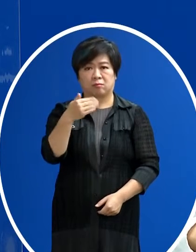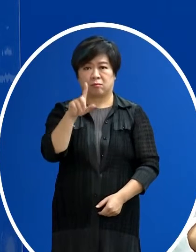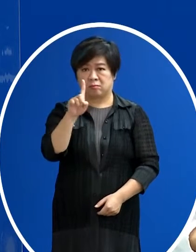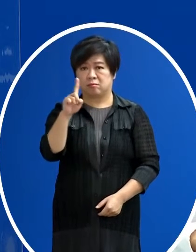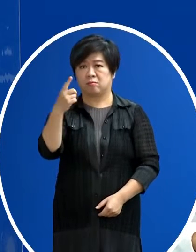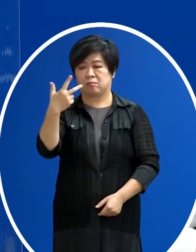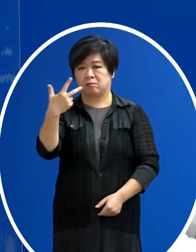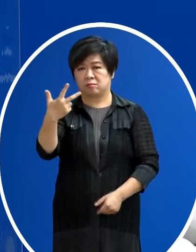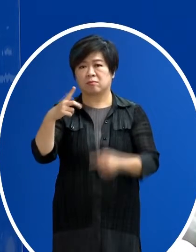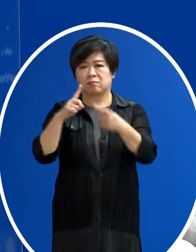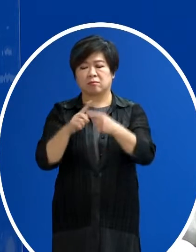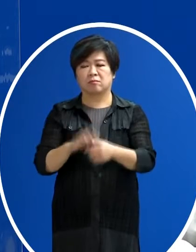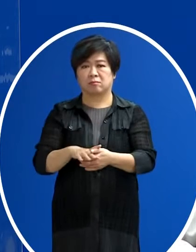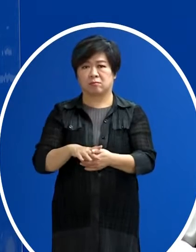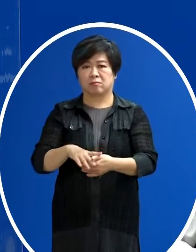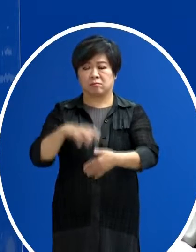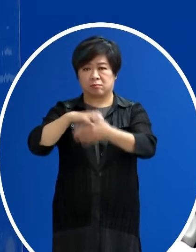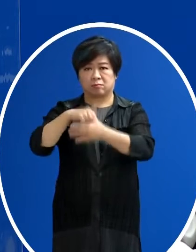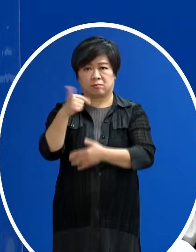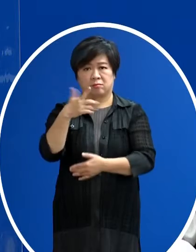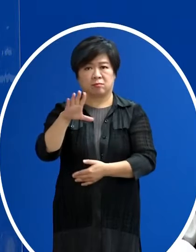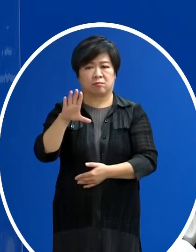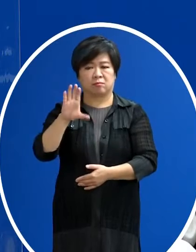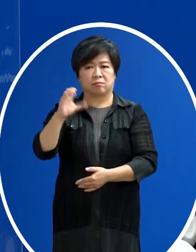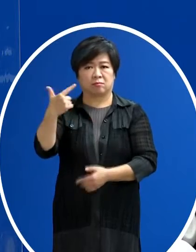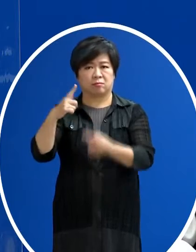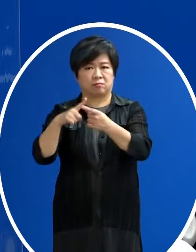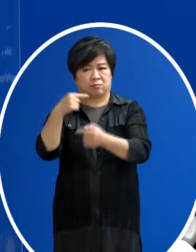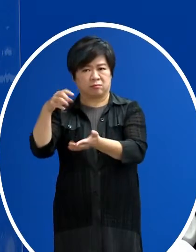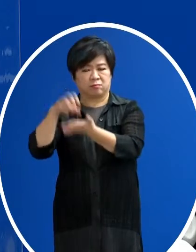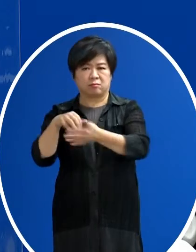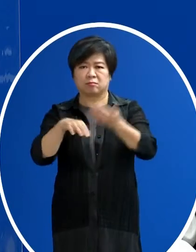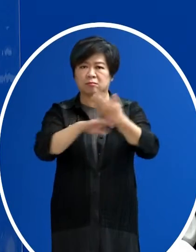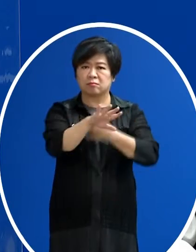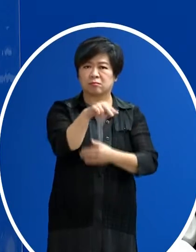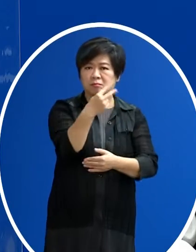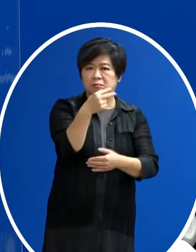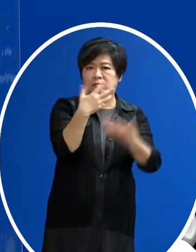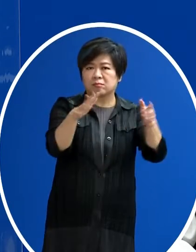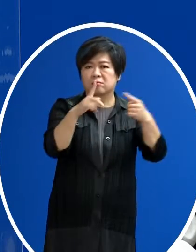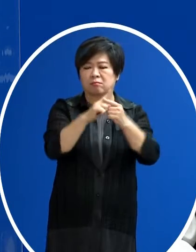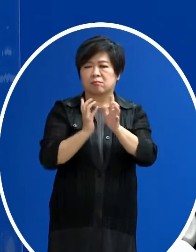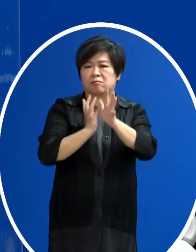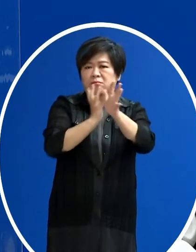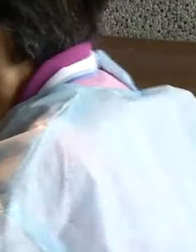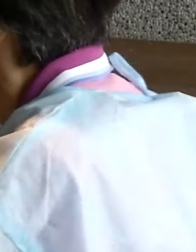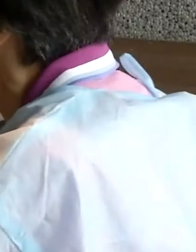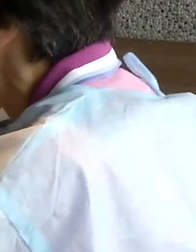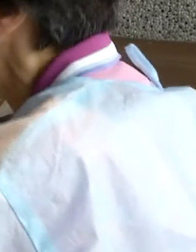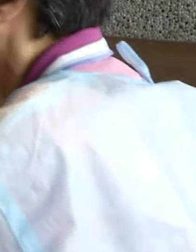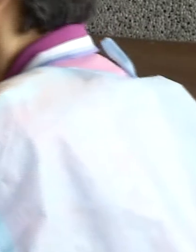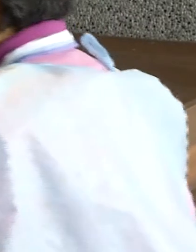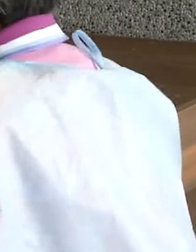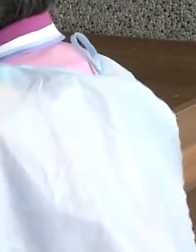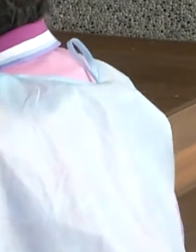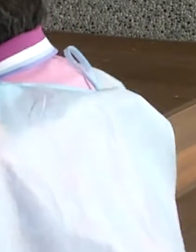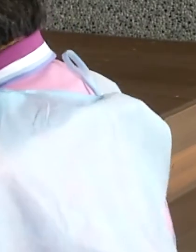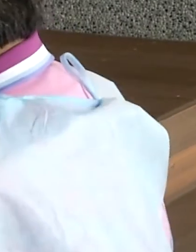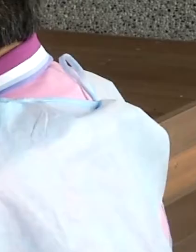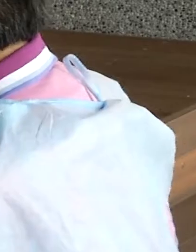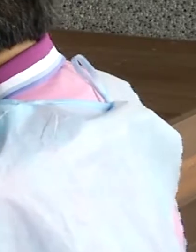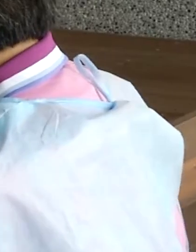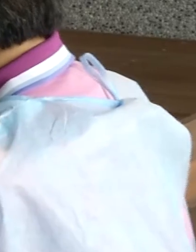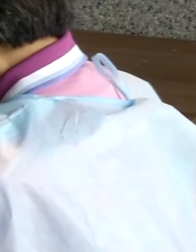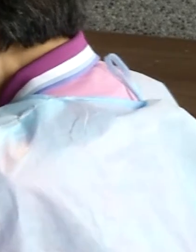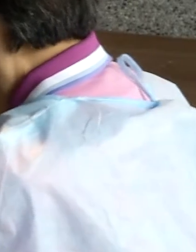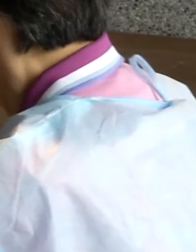917人应采当中，696人都是阴性，还有200多人还在继续安排采检中。 啊，今天是打第三剂了